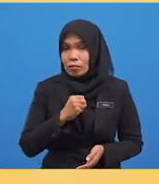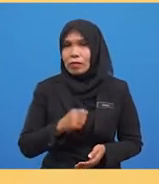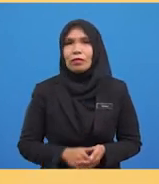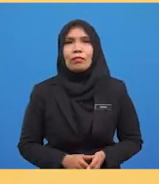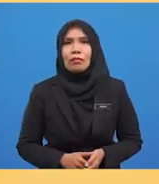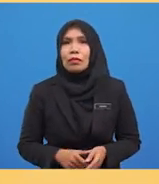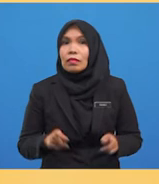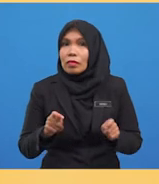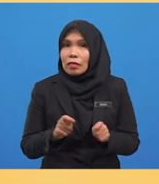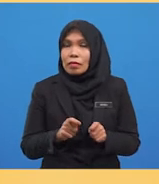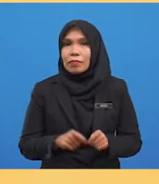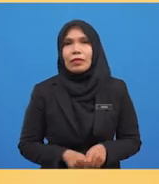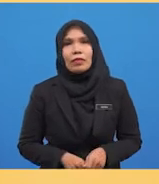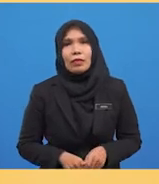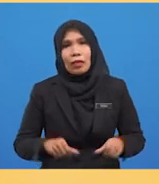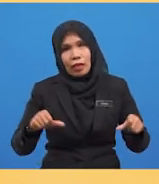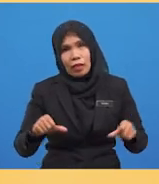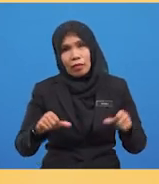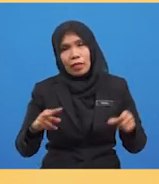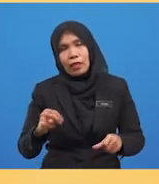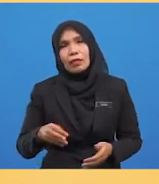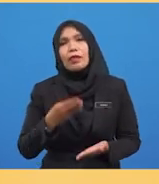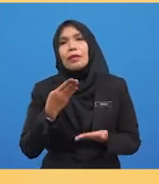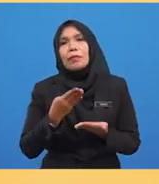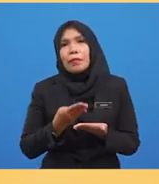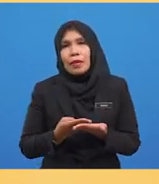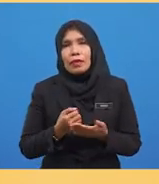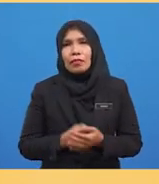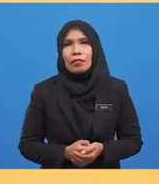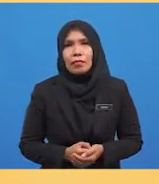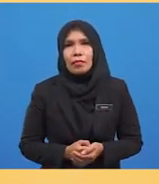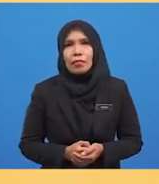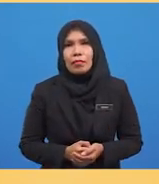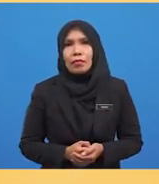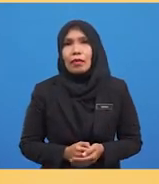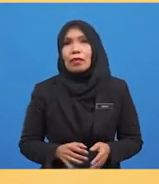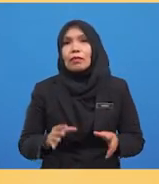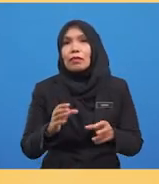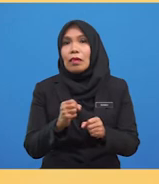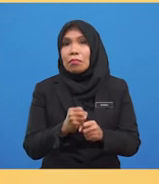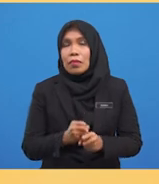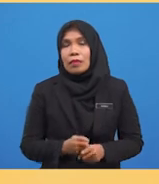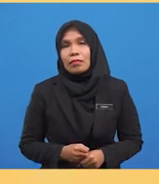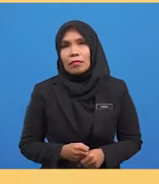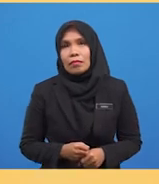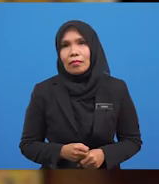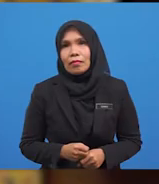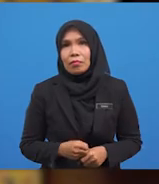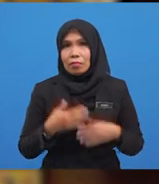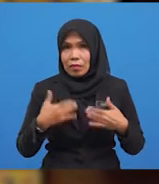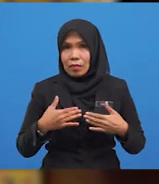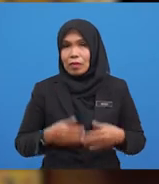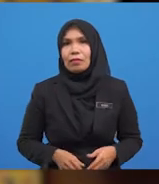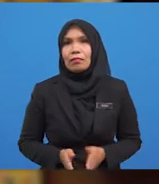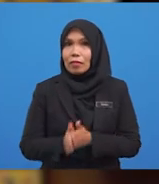malah amalan-amalan baik ketika makan turut menjamin kesihatan yang baik.